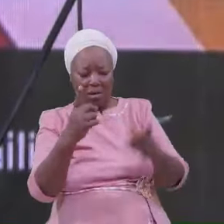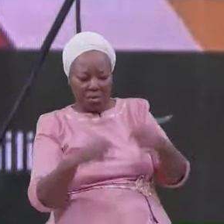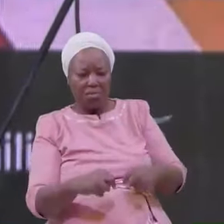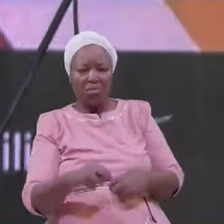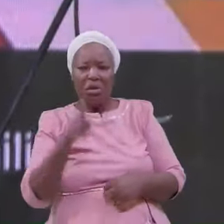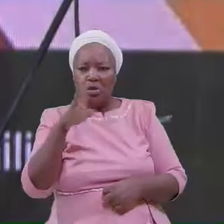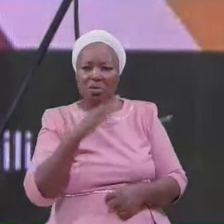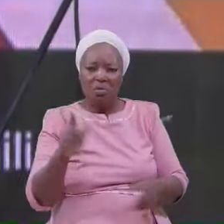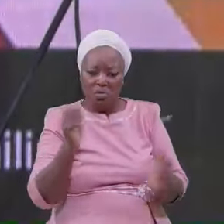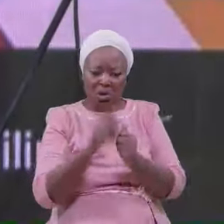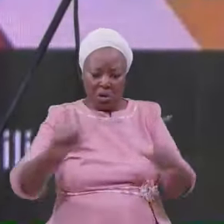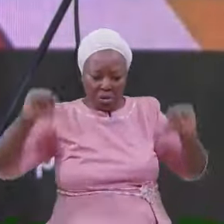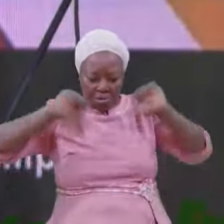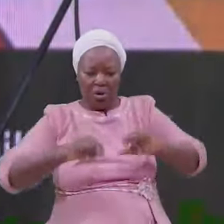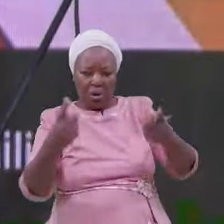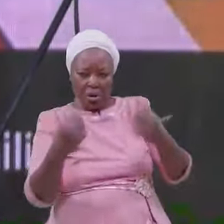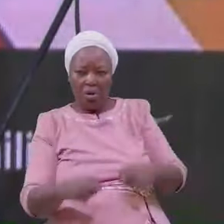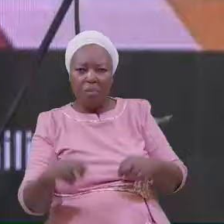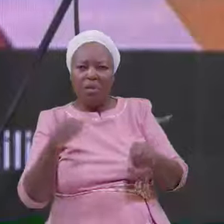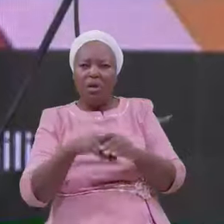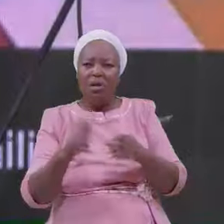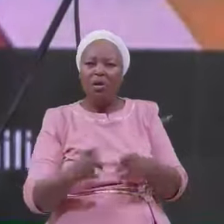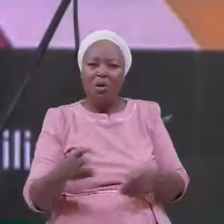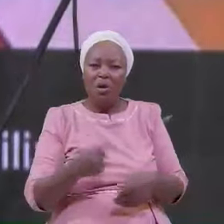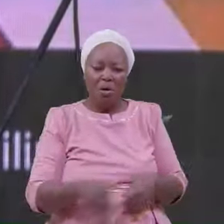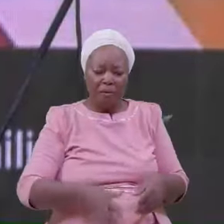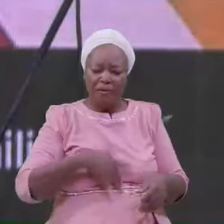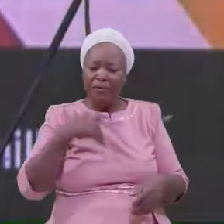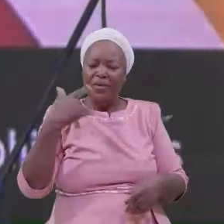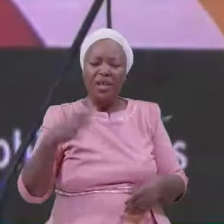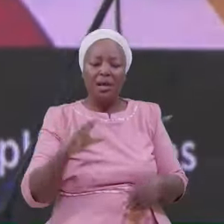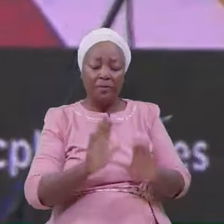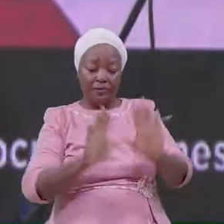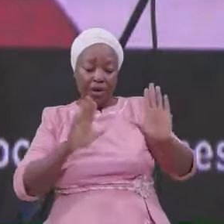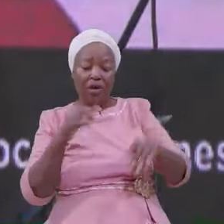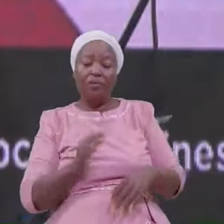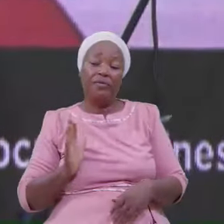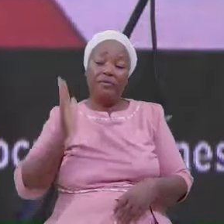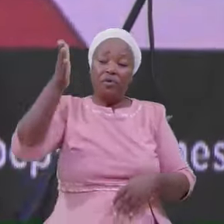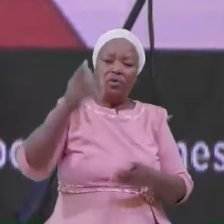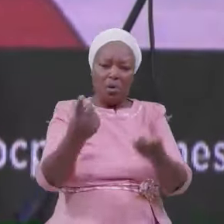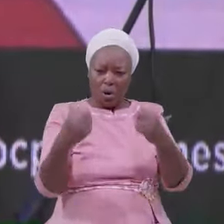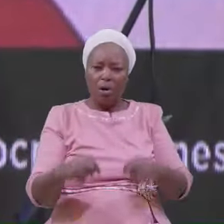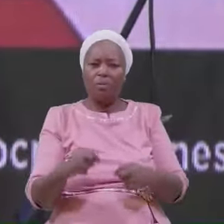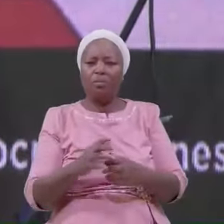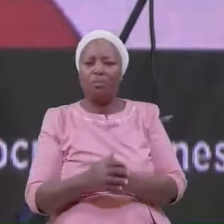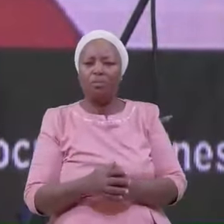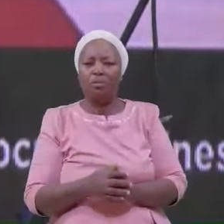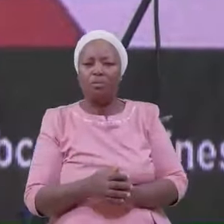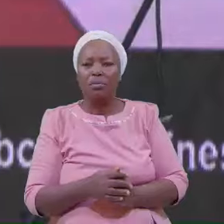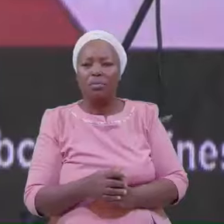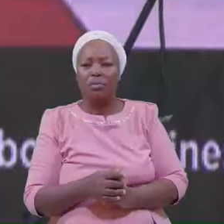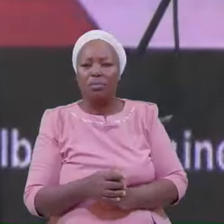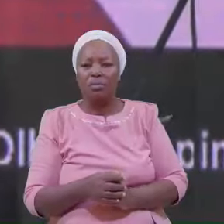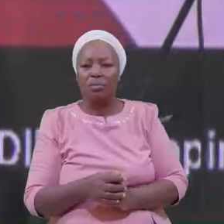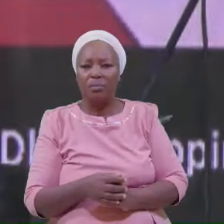kayo, lumapit. In your fear of the future, come. Kung may takot ka sa ngayon at mangyayari sa